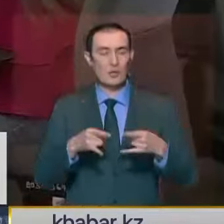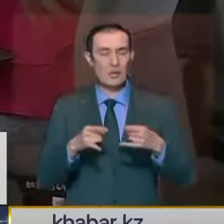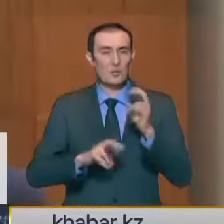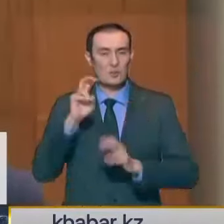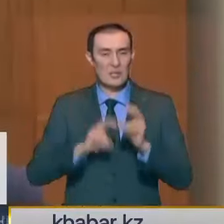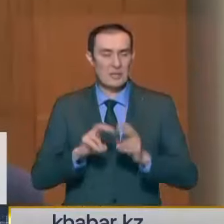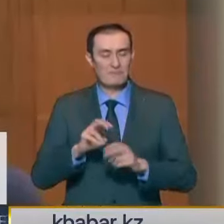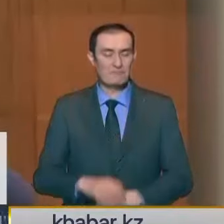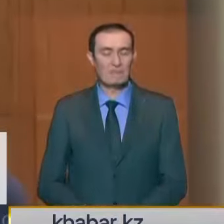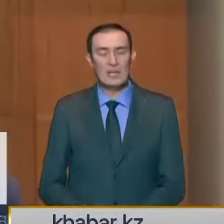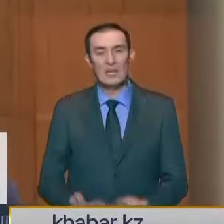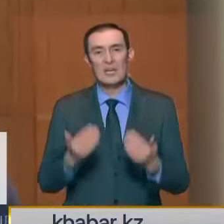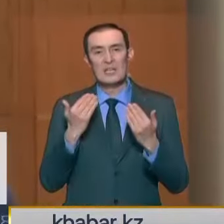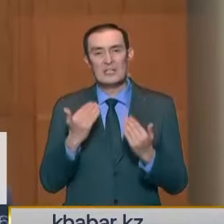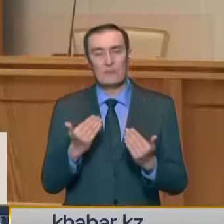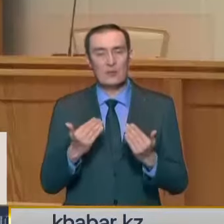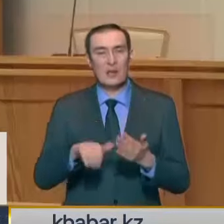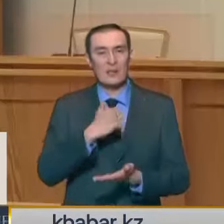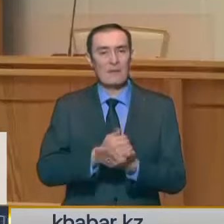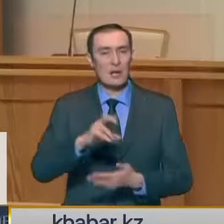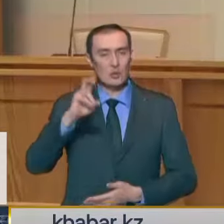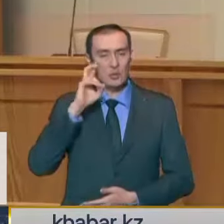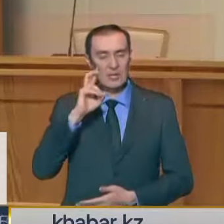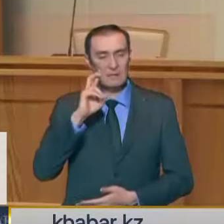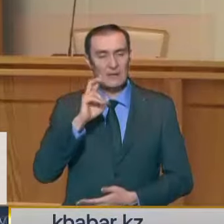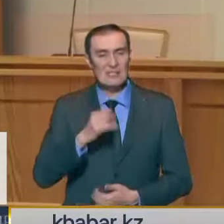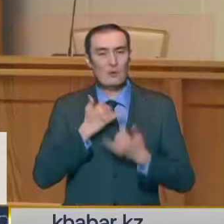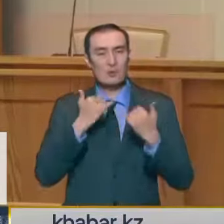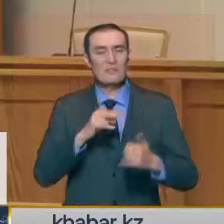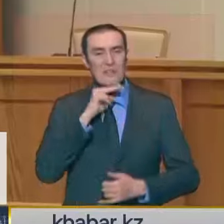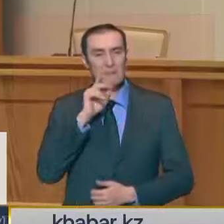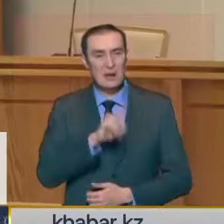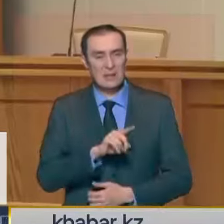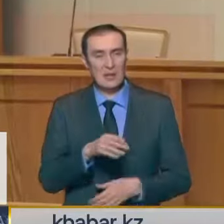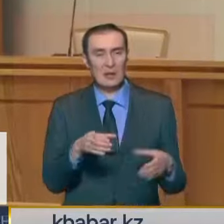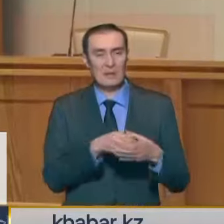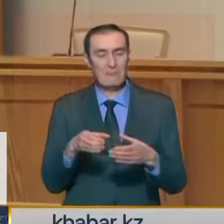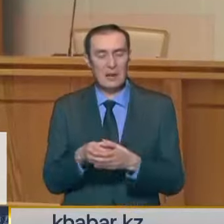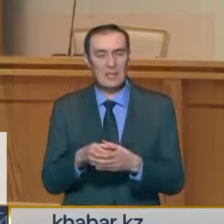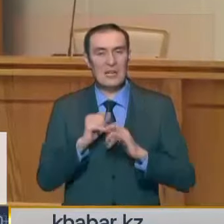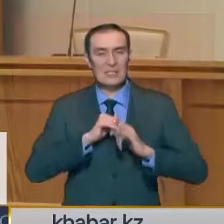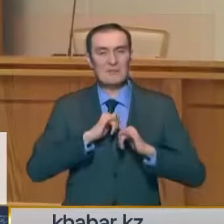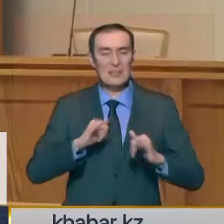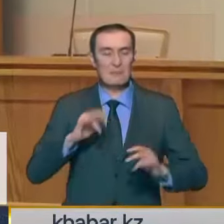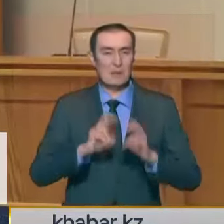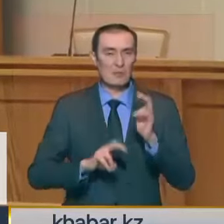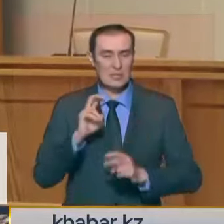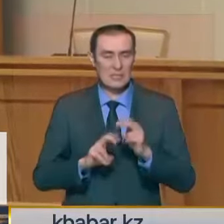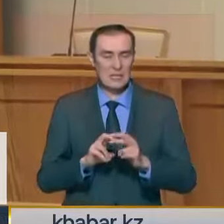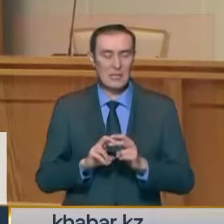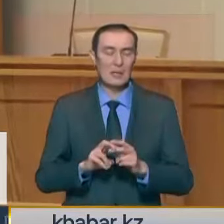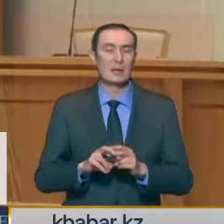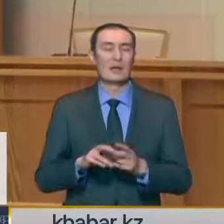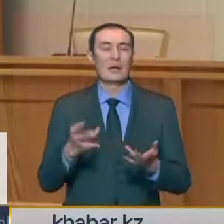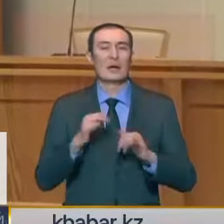финтех сегодня э президент как раз-таки сфокусирован внимание инвесторов на развитии промышленности на